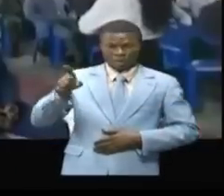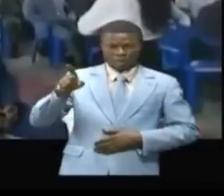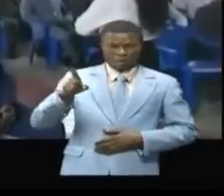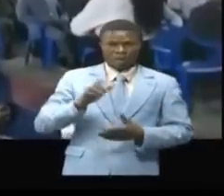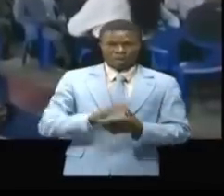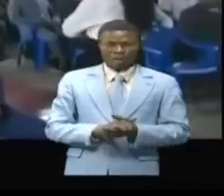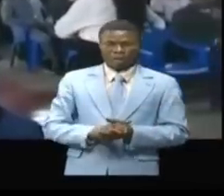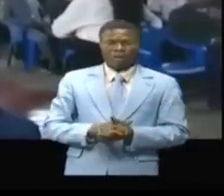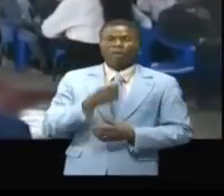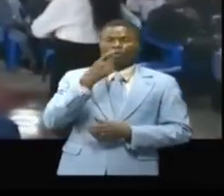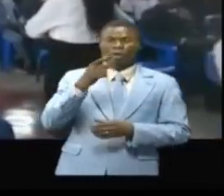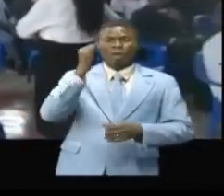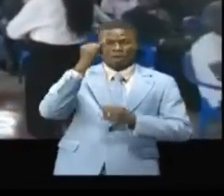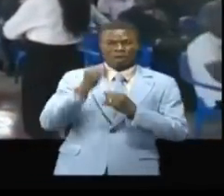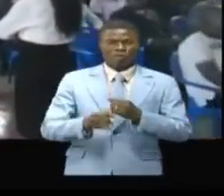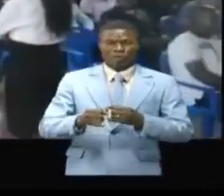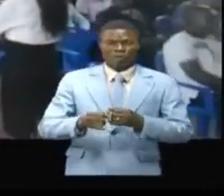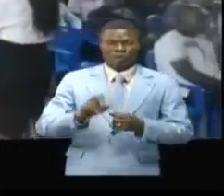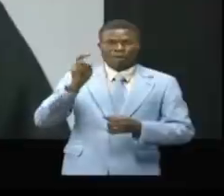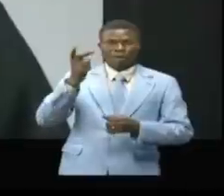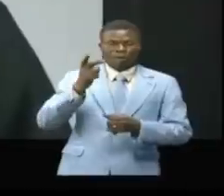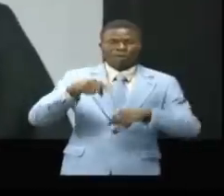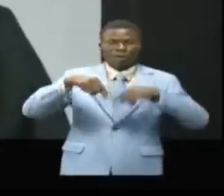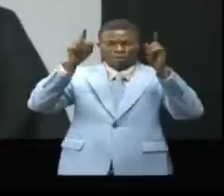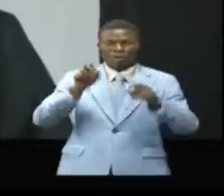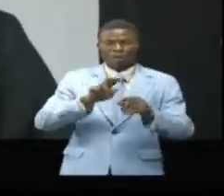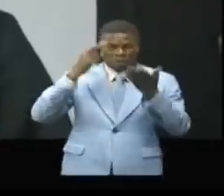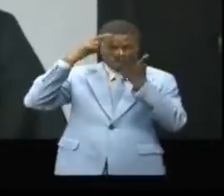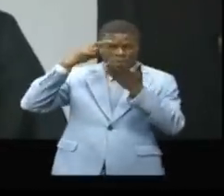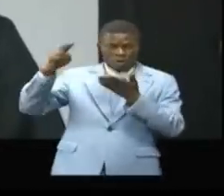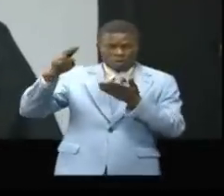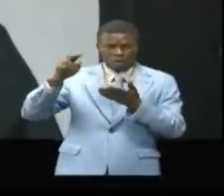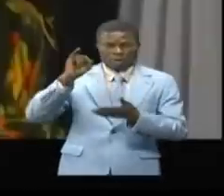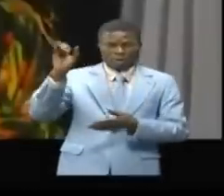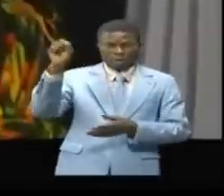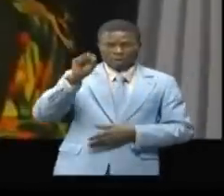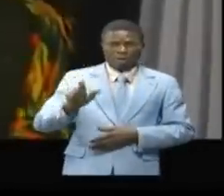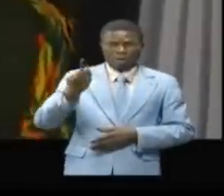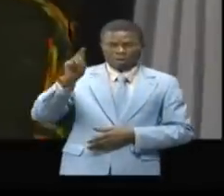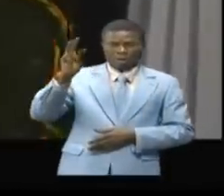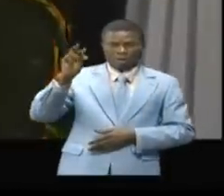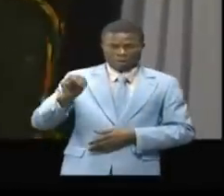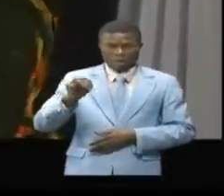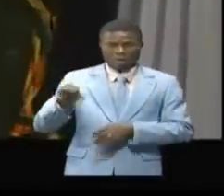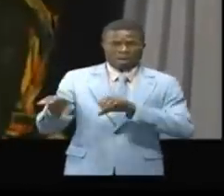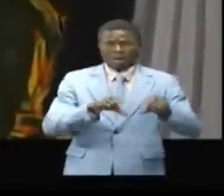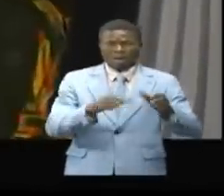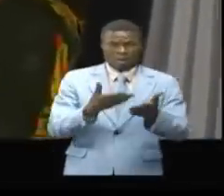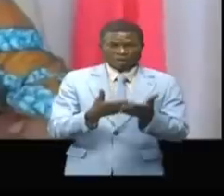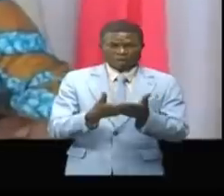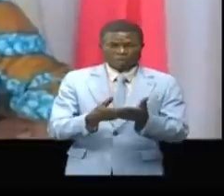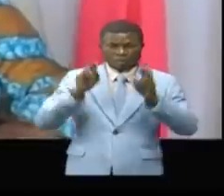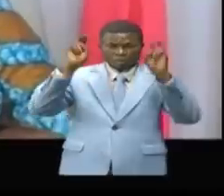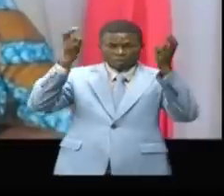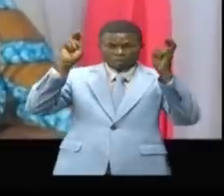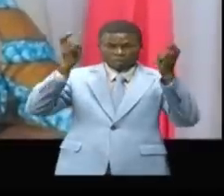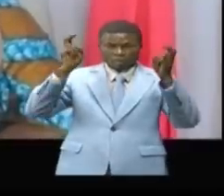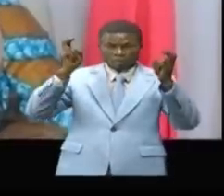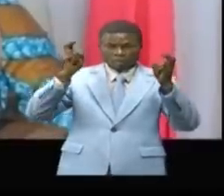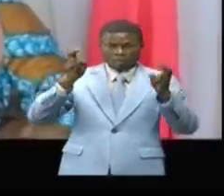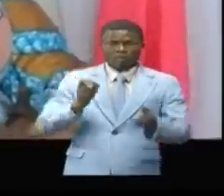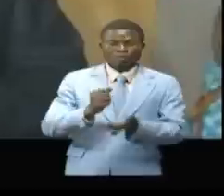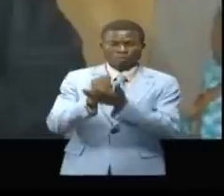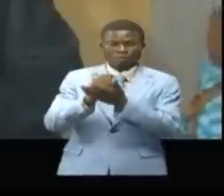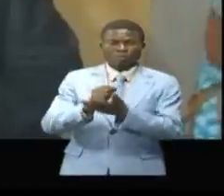a déclaré close le deuxième semestre de l'année académique à l'ISTEM Kamina. Au cours de cette cérémonie qui avait pour thème « Faites de vos aliments